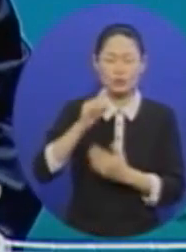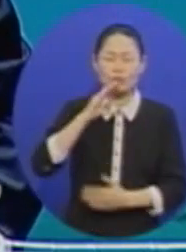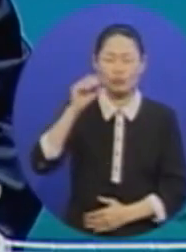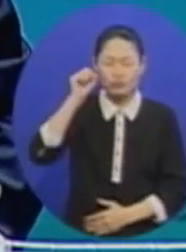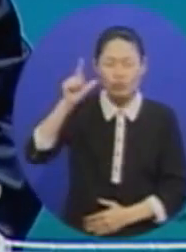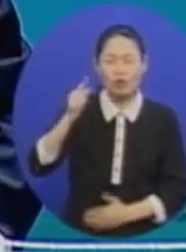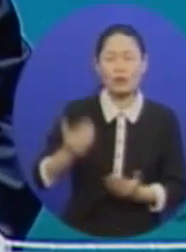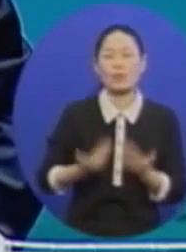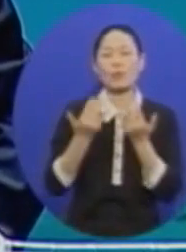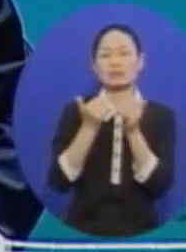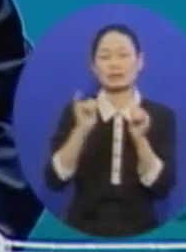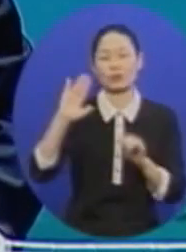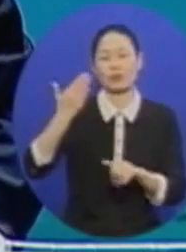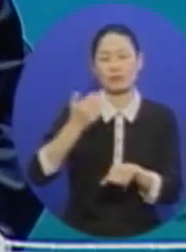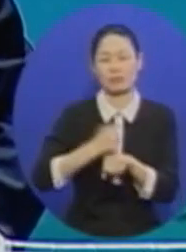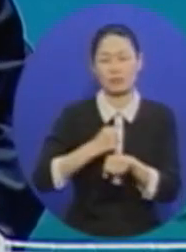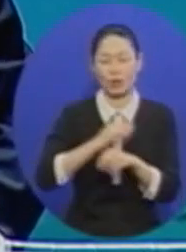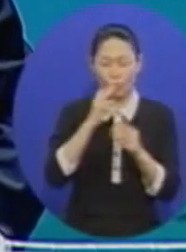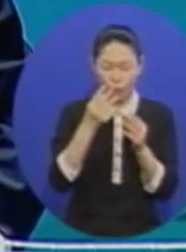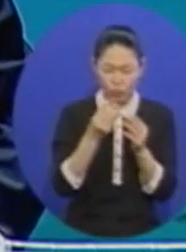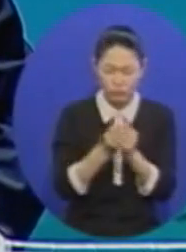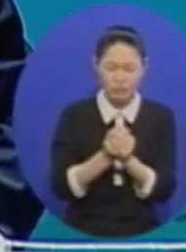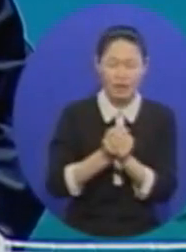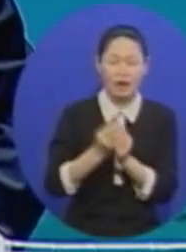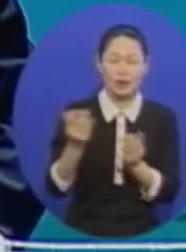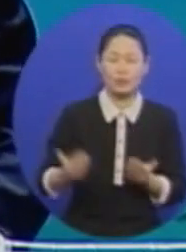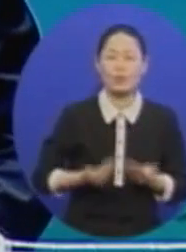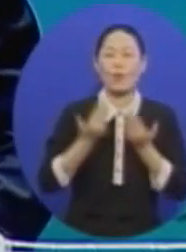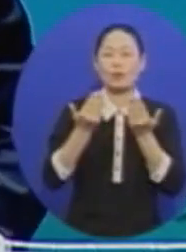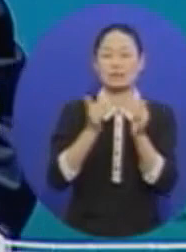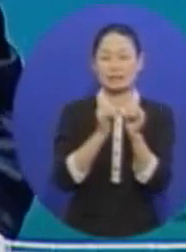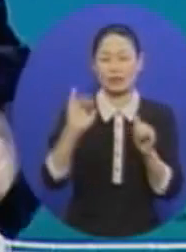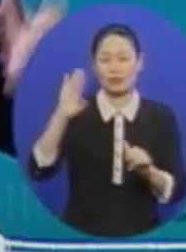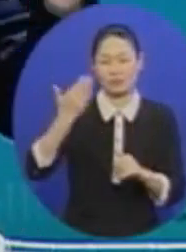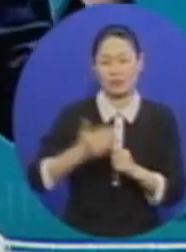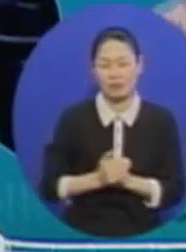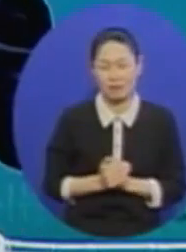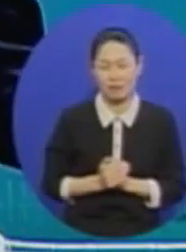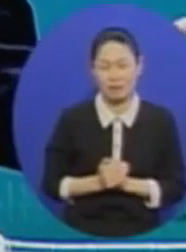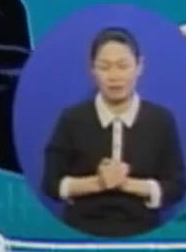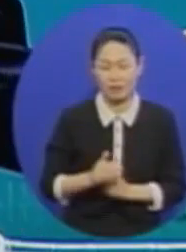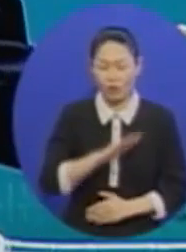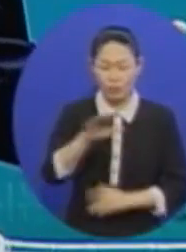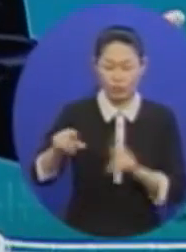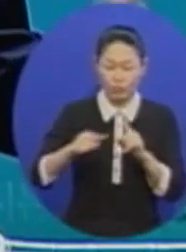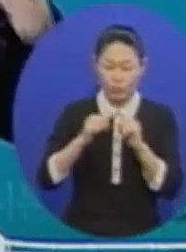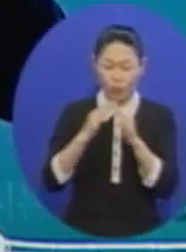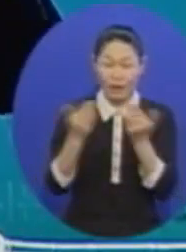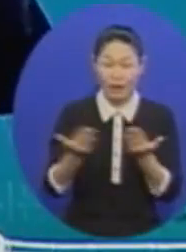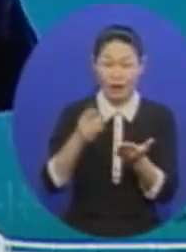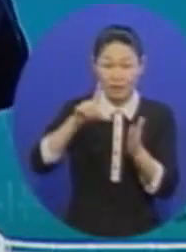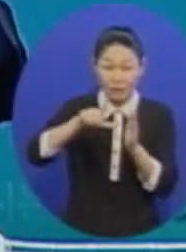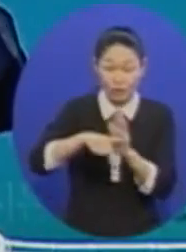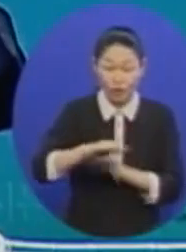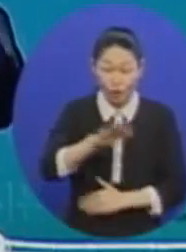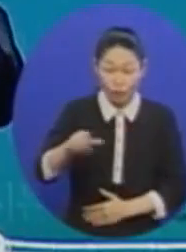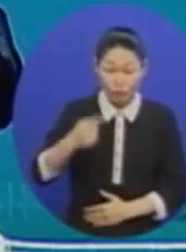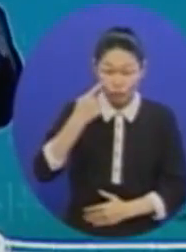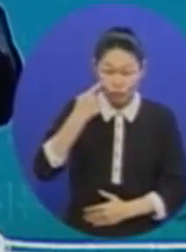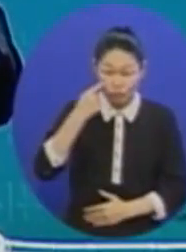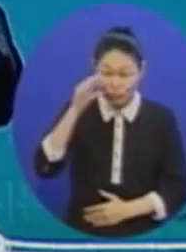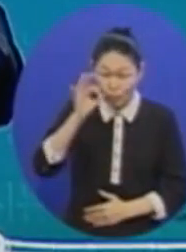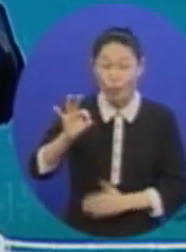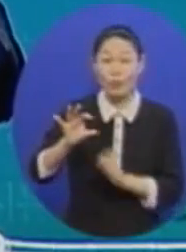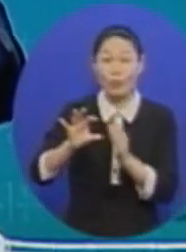예요 정말 온 전개된 봉사자 에요 여러분 교회 일을 이렇게 할 때도 여러분의 눈으로